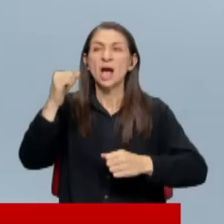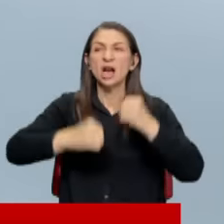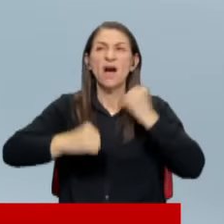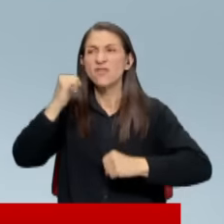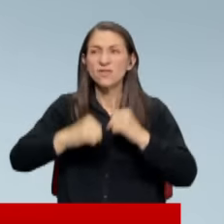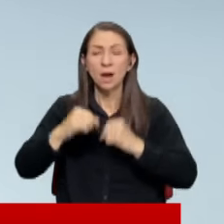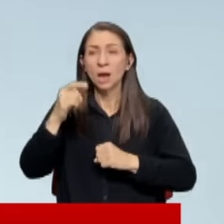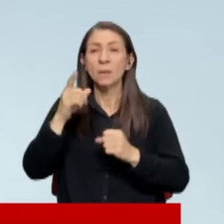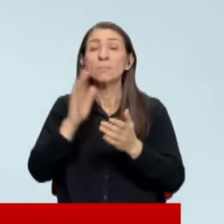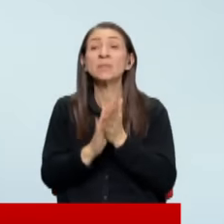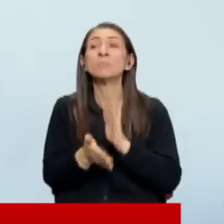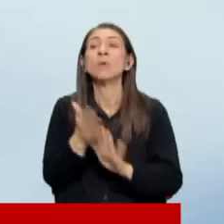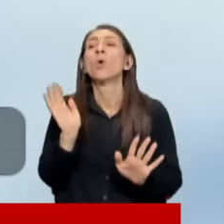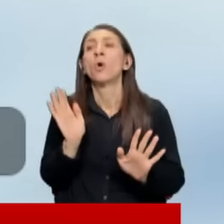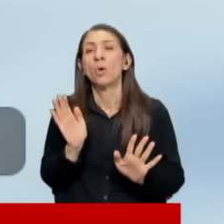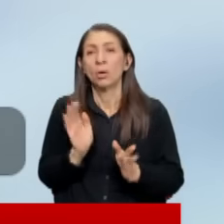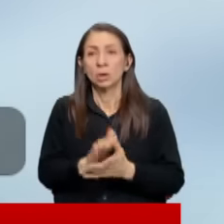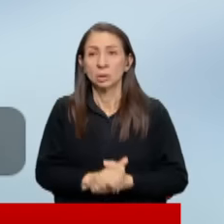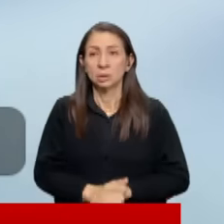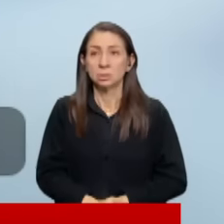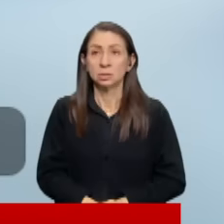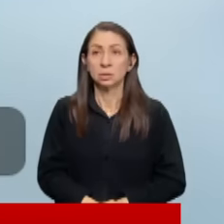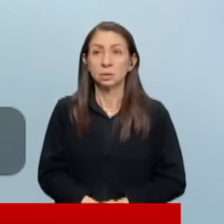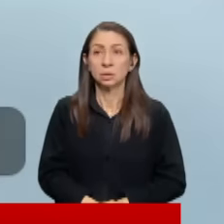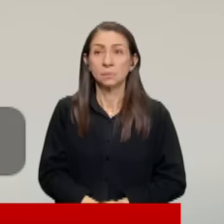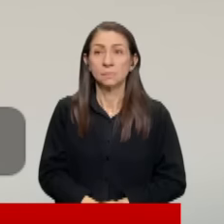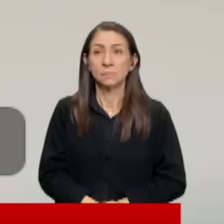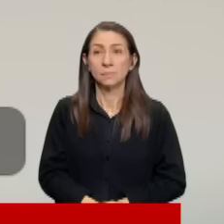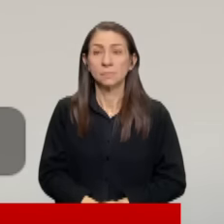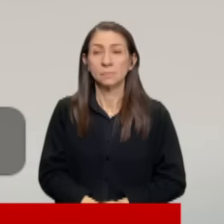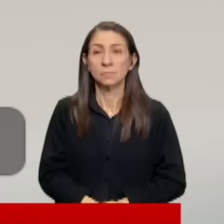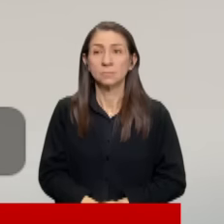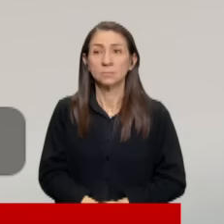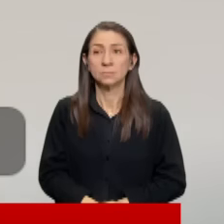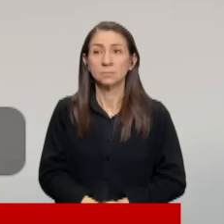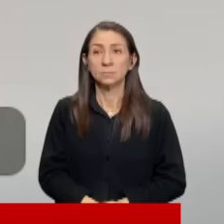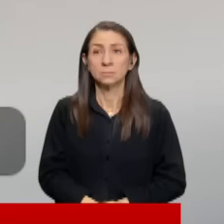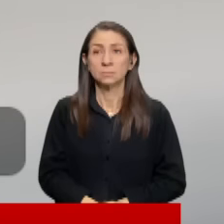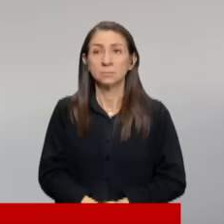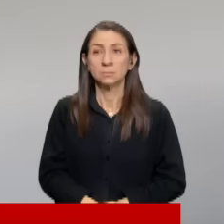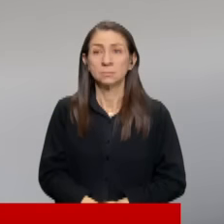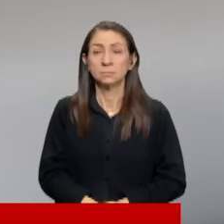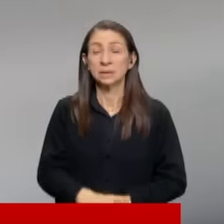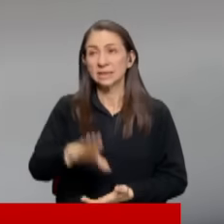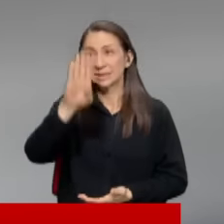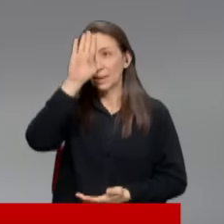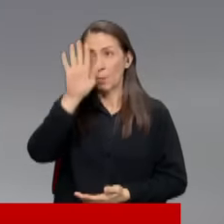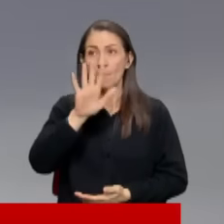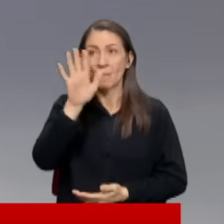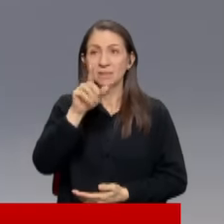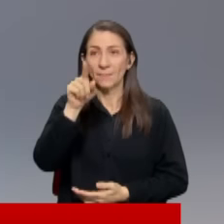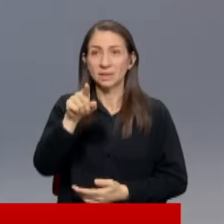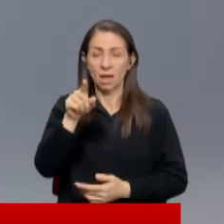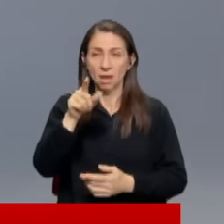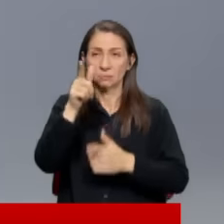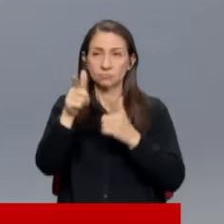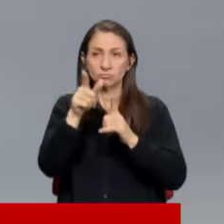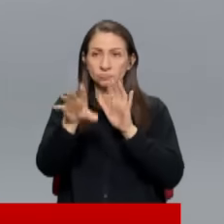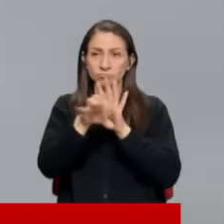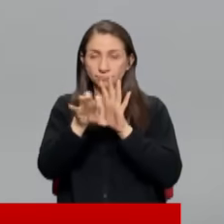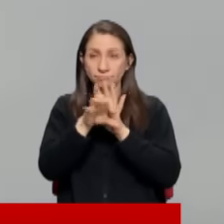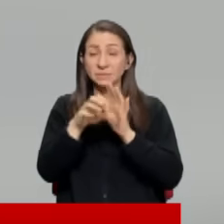kavgalarının ardı arkası kesilmedi. Bir taciz etmeye başlar, yolumuzu kestiler. İstanbul Maltepe'de kaydedildi bu